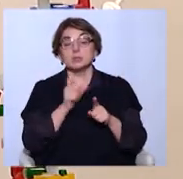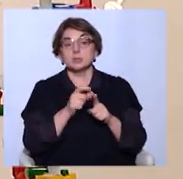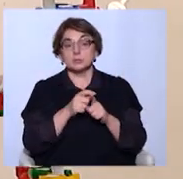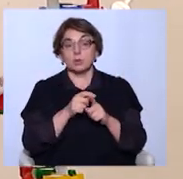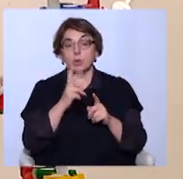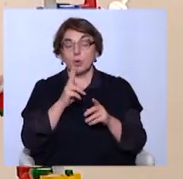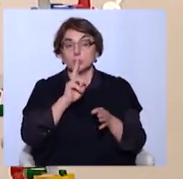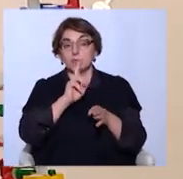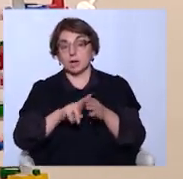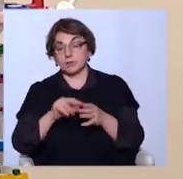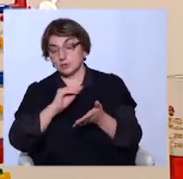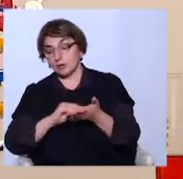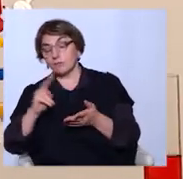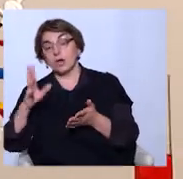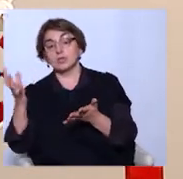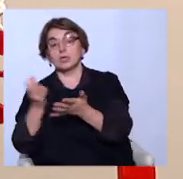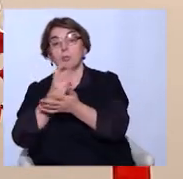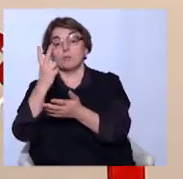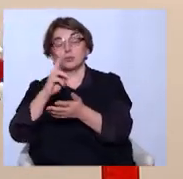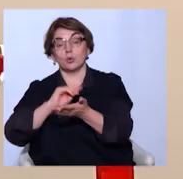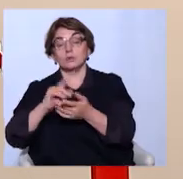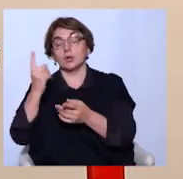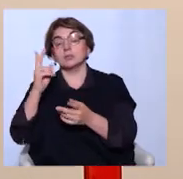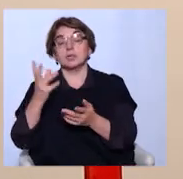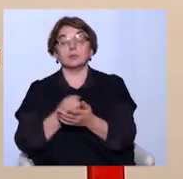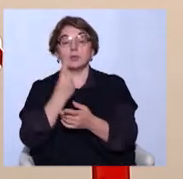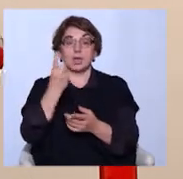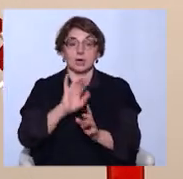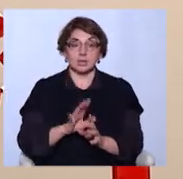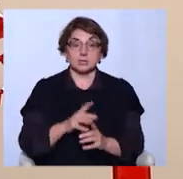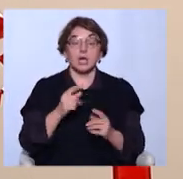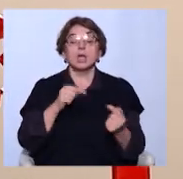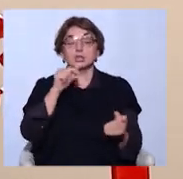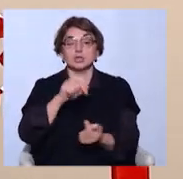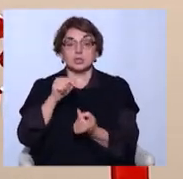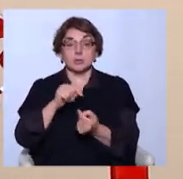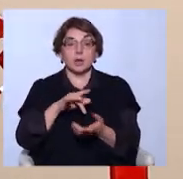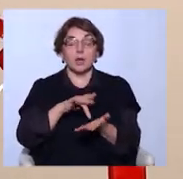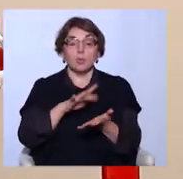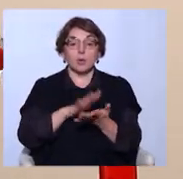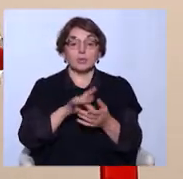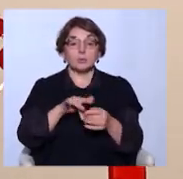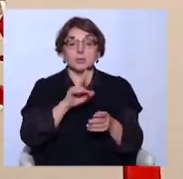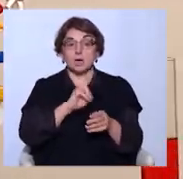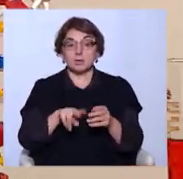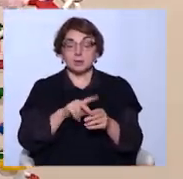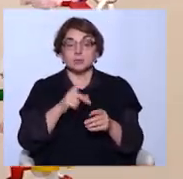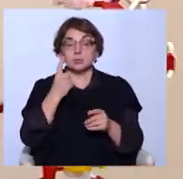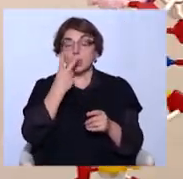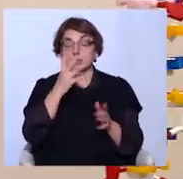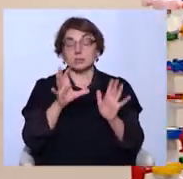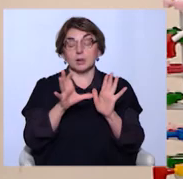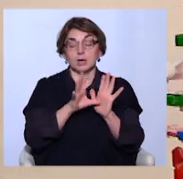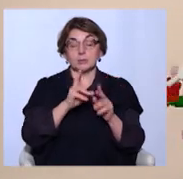სიტყვაზე დაკარგავთ 2 საწერკალამს, ვიღაცა იპოვის 2-ს და არა 1-ს. შესაბამისად ესე უკვალოდ არაფერი არ ხრება. თუ ერთმა